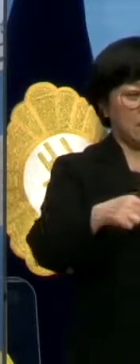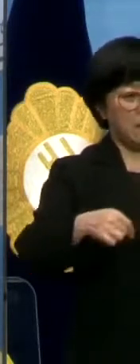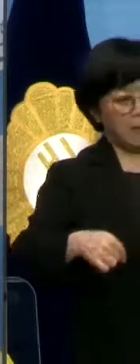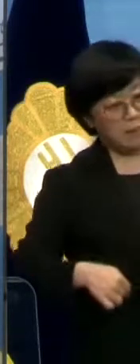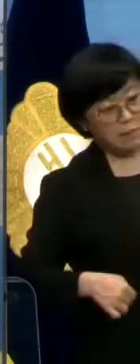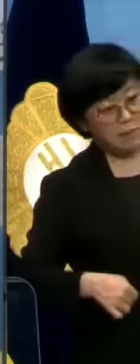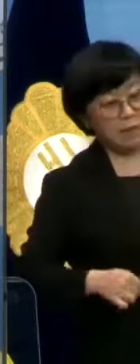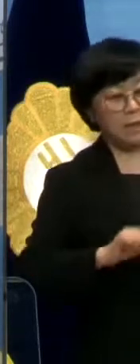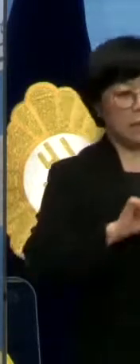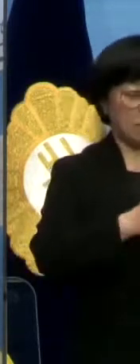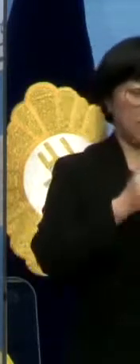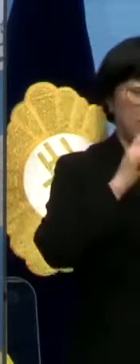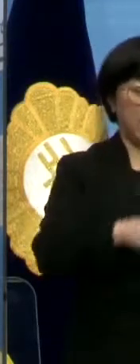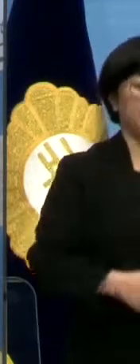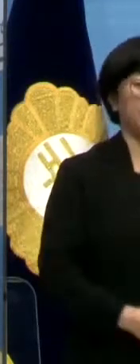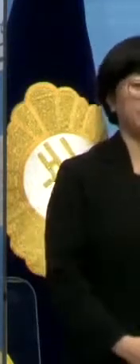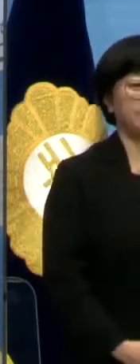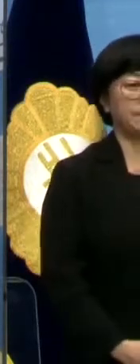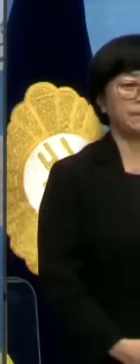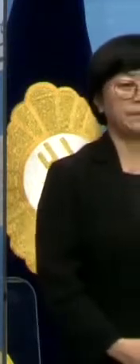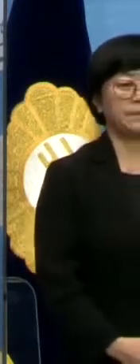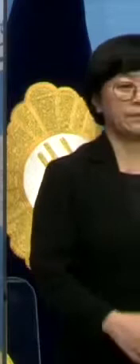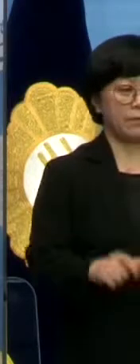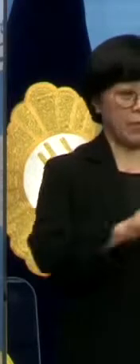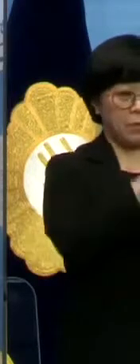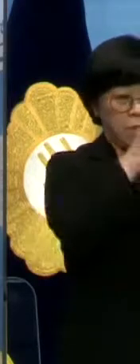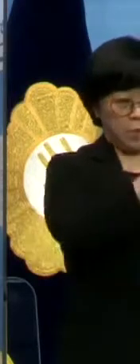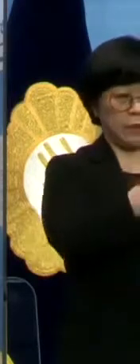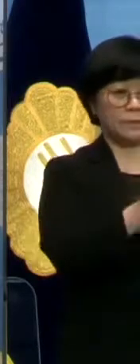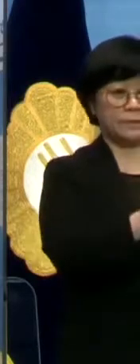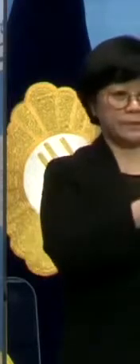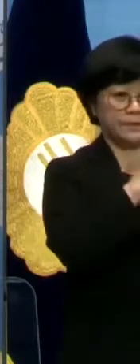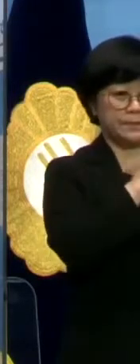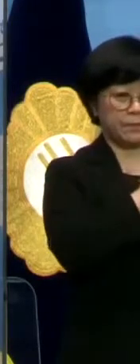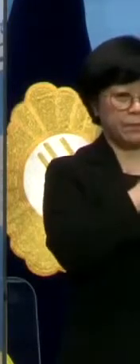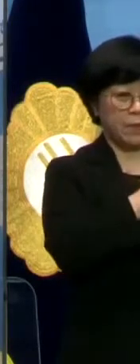양심을 내놓으시기 바랍니다. 특별법을 만들어